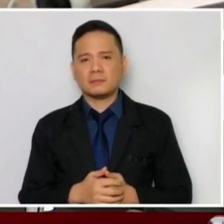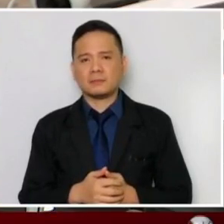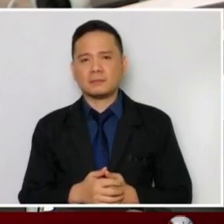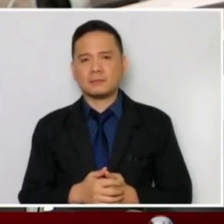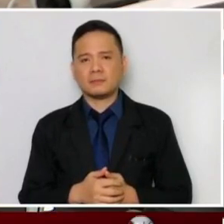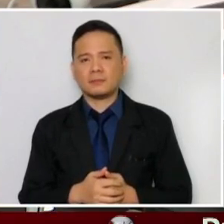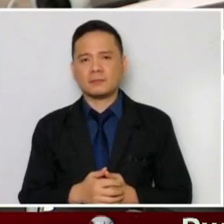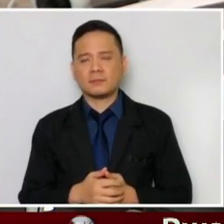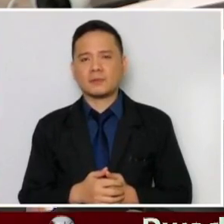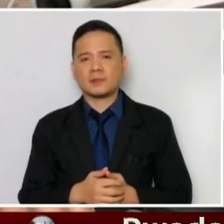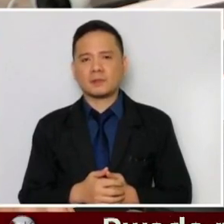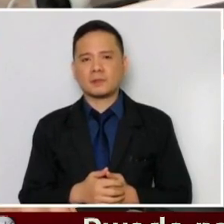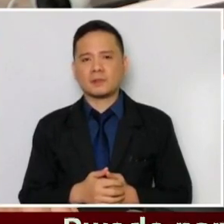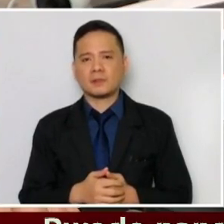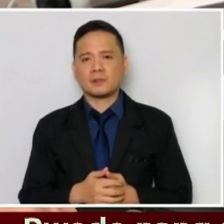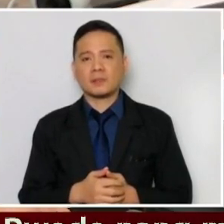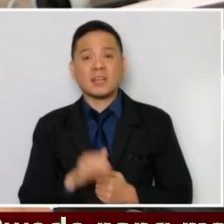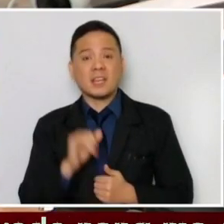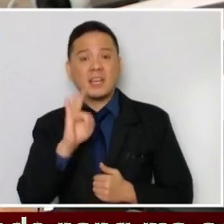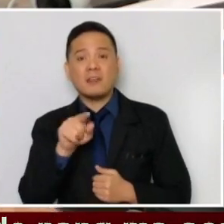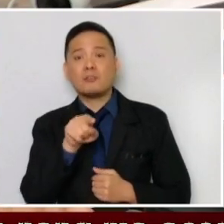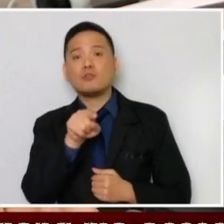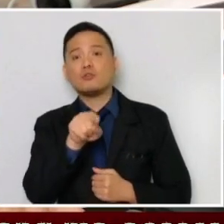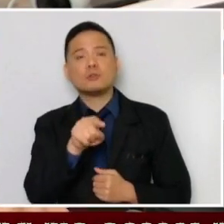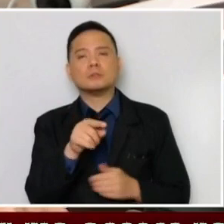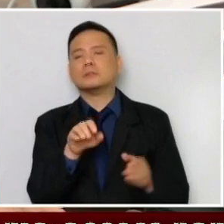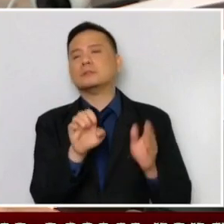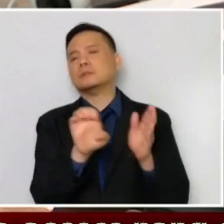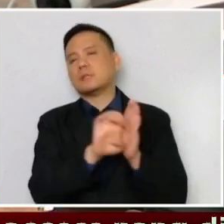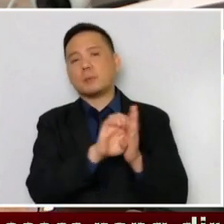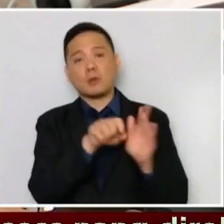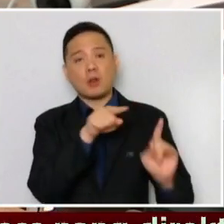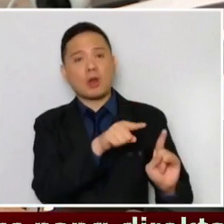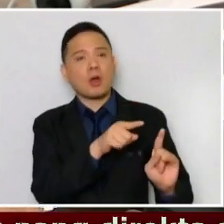pag pinapatronize natin kasi yung mga overpriced na ganito,